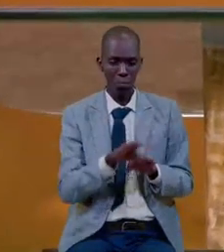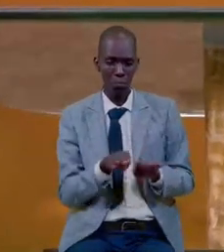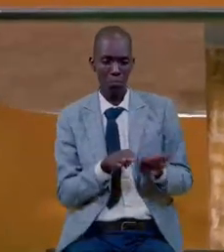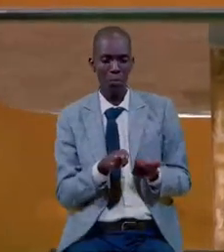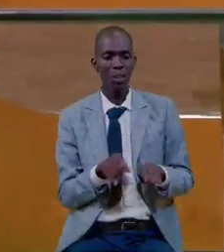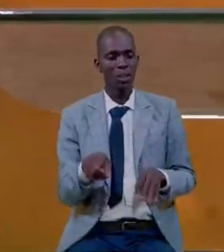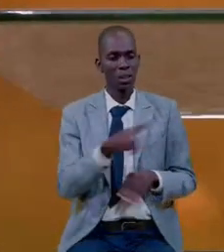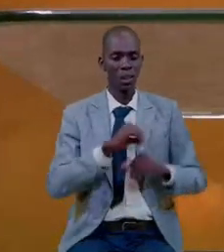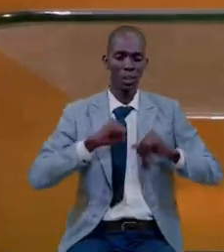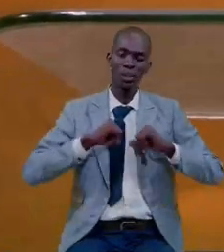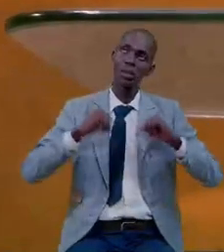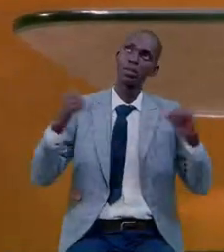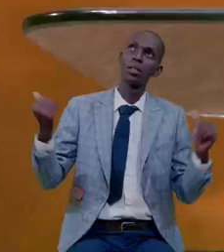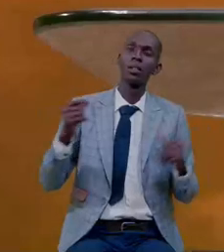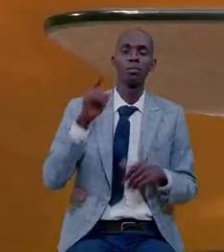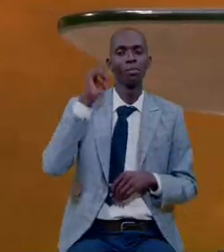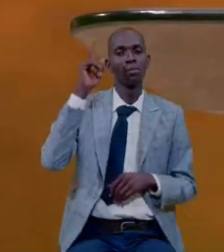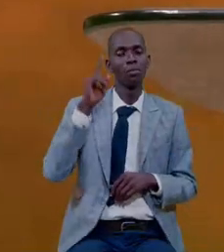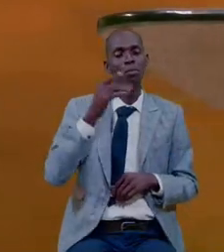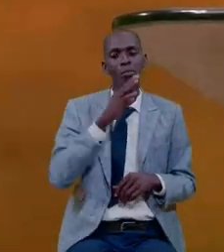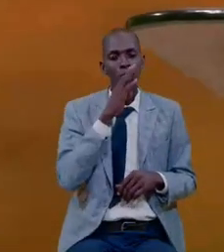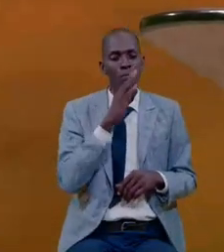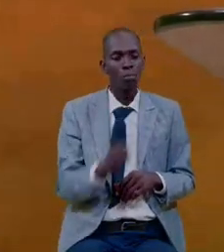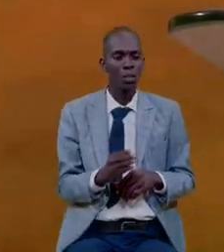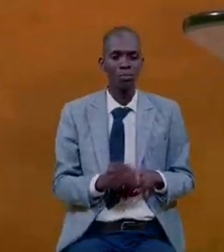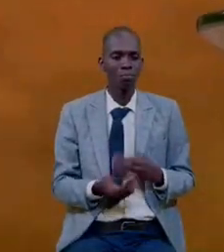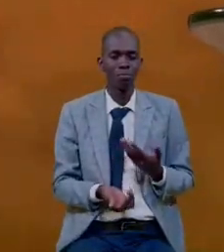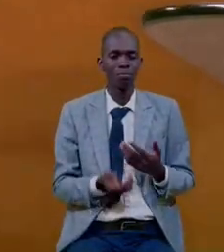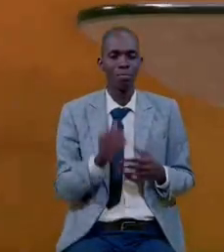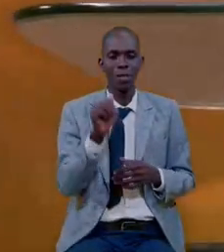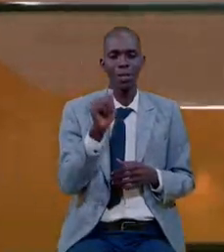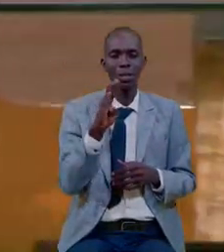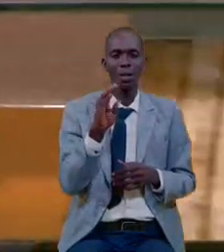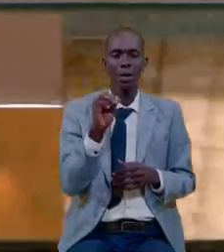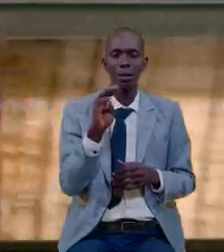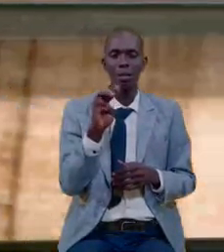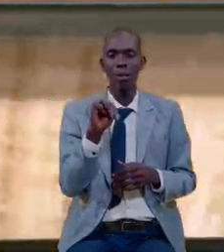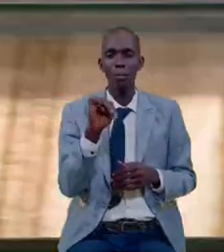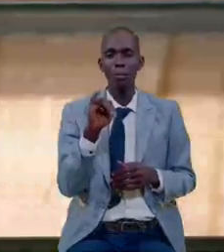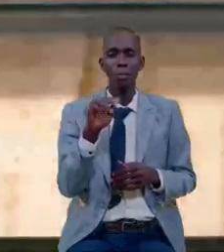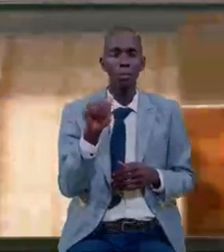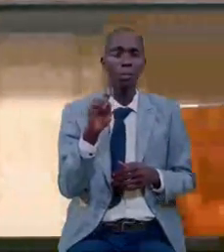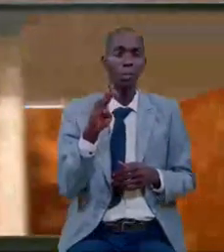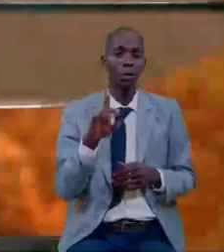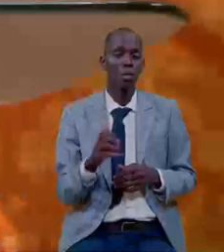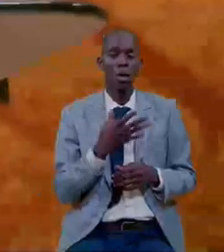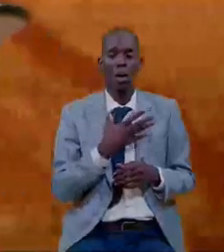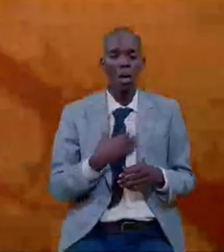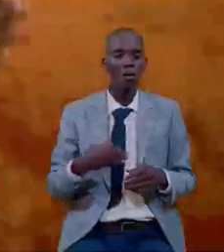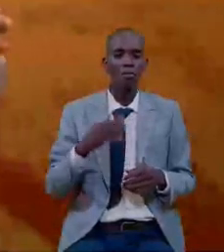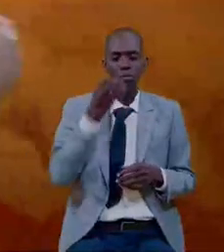ils ne renient pas leurs œuvres, étant abominables, rebelles et